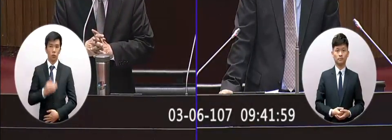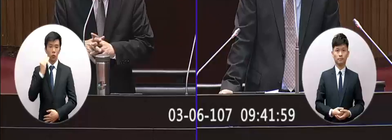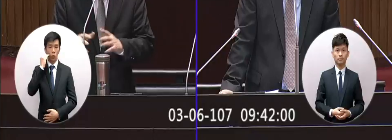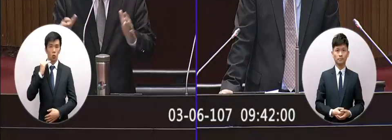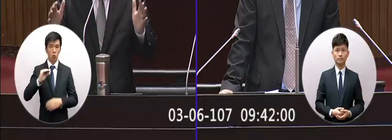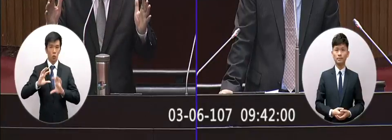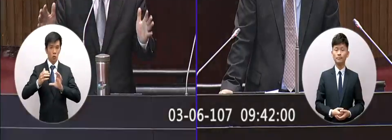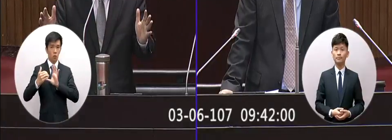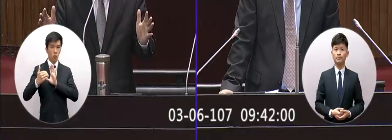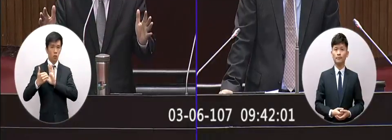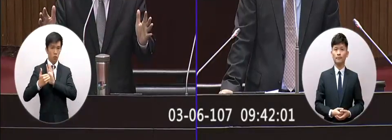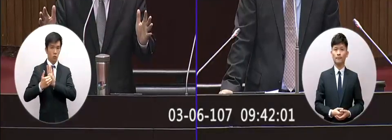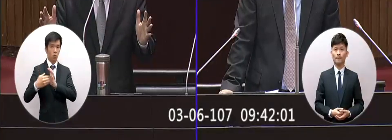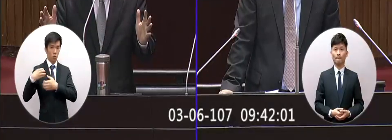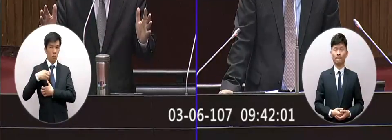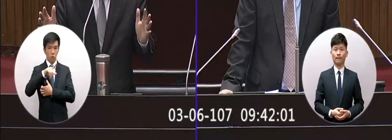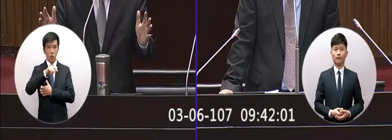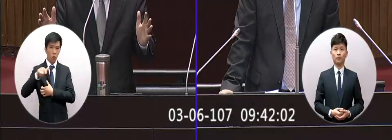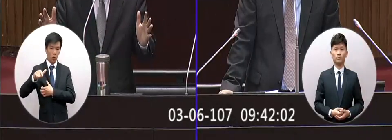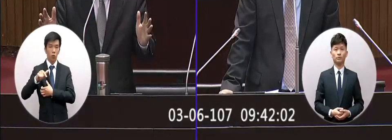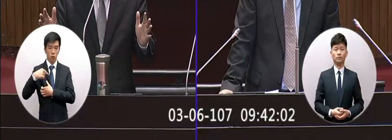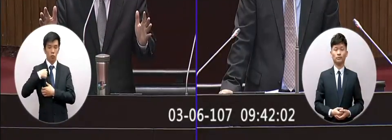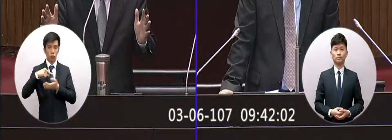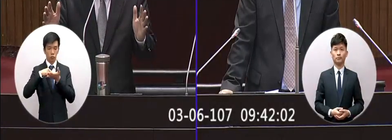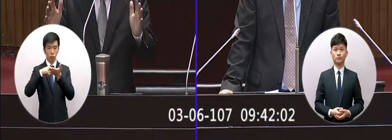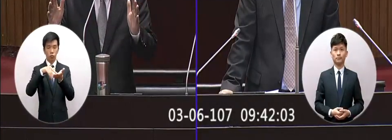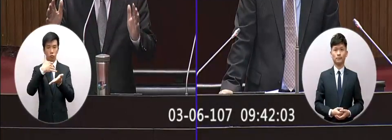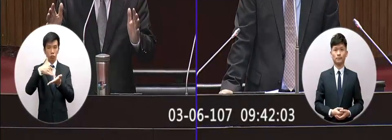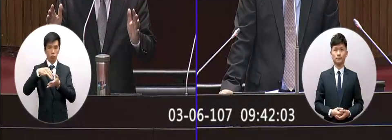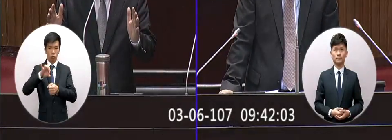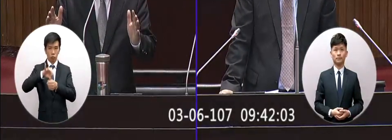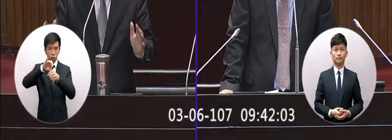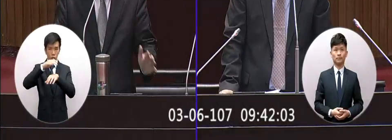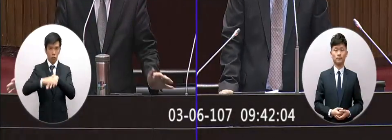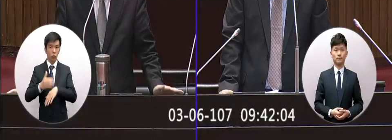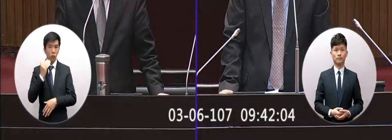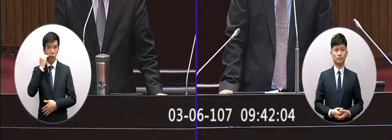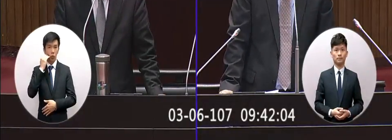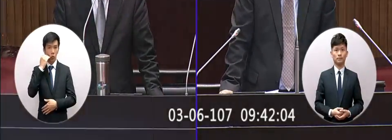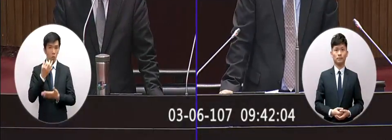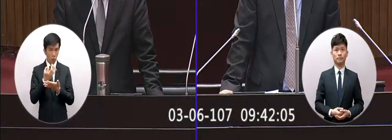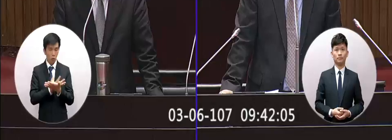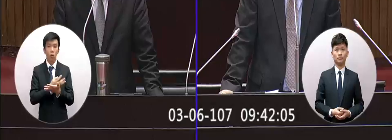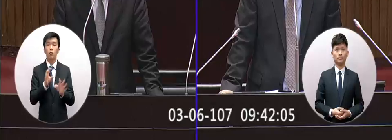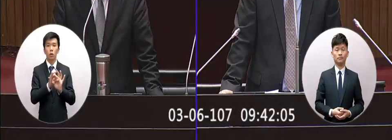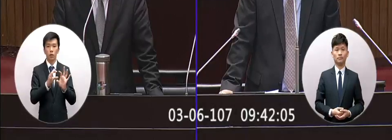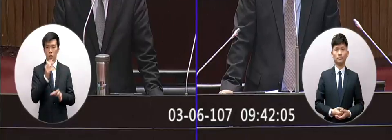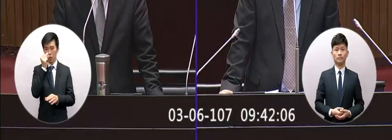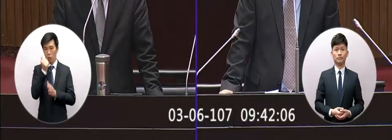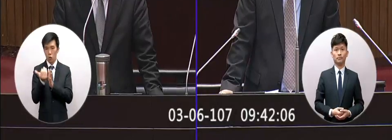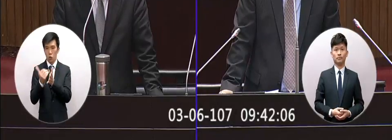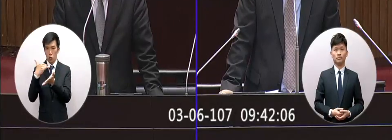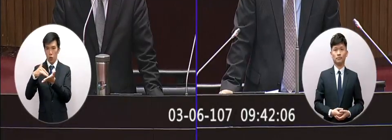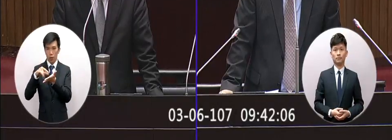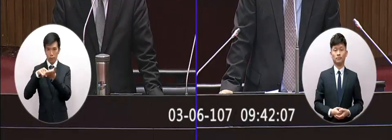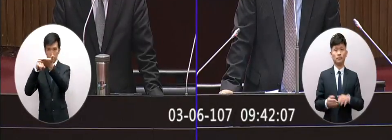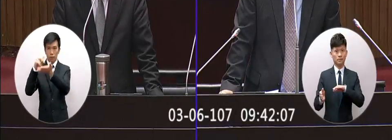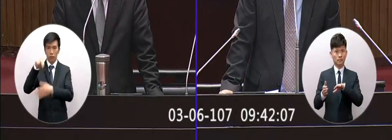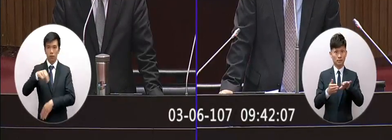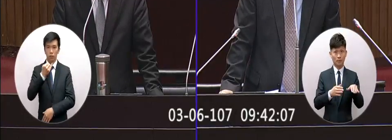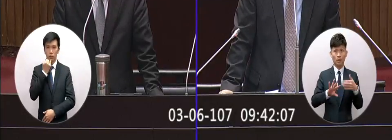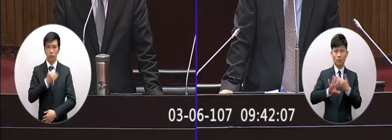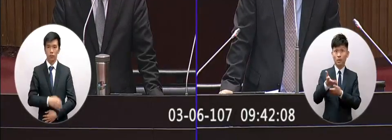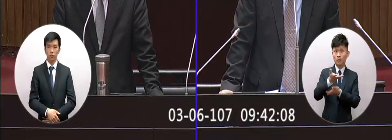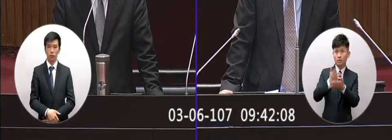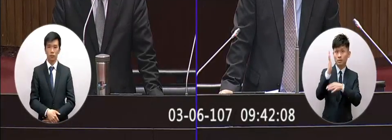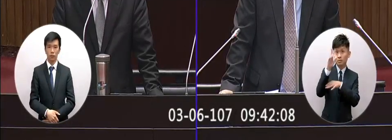器，好，我们可以编这个国防预算。那如果不足的话呢，我们也可以用特别预算啊，到时候再请。 那另外外交